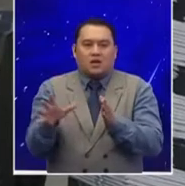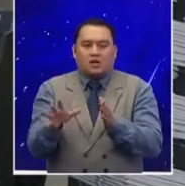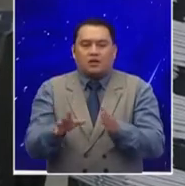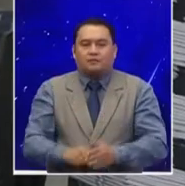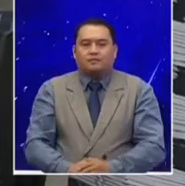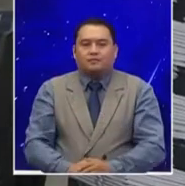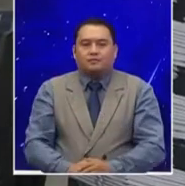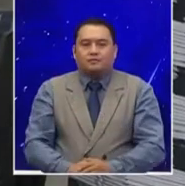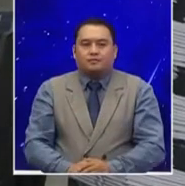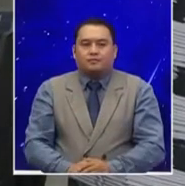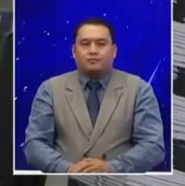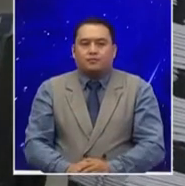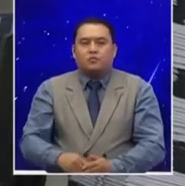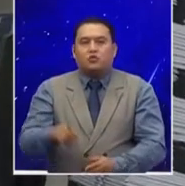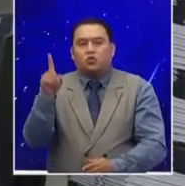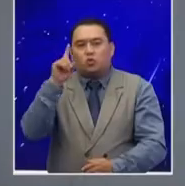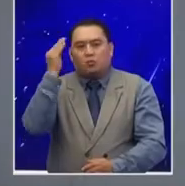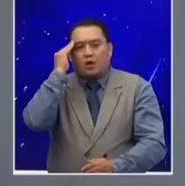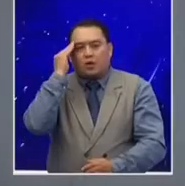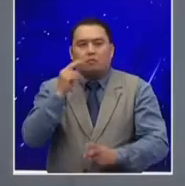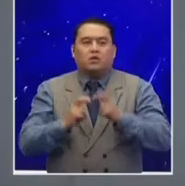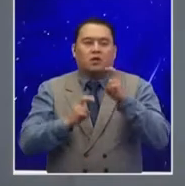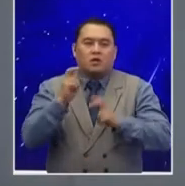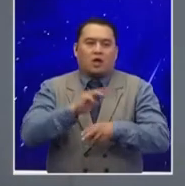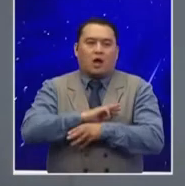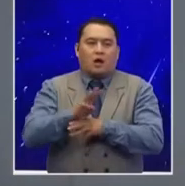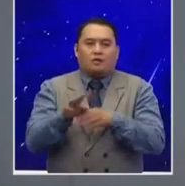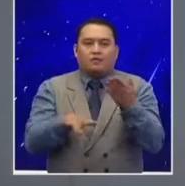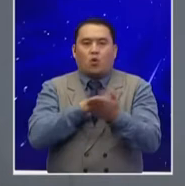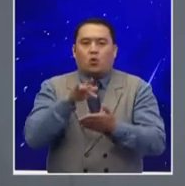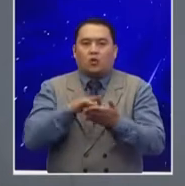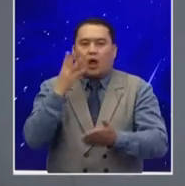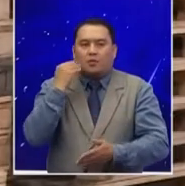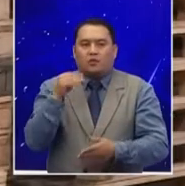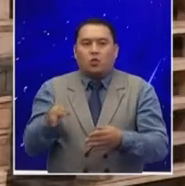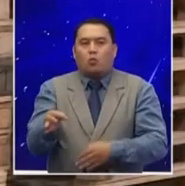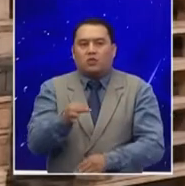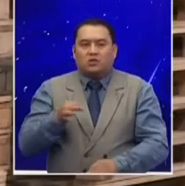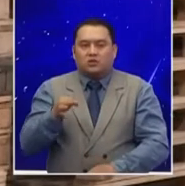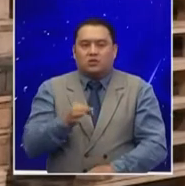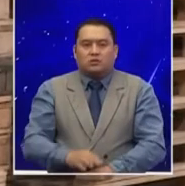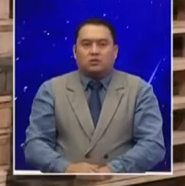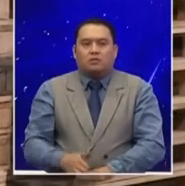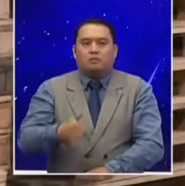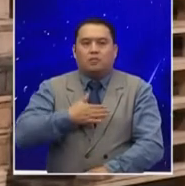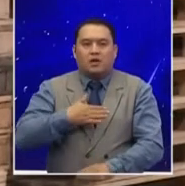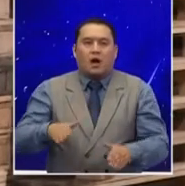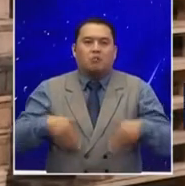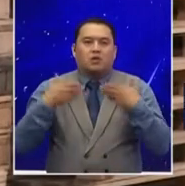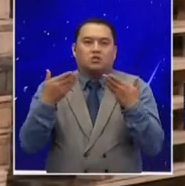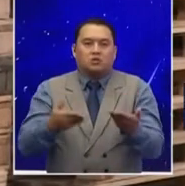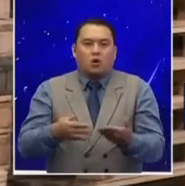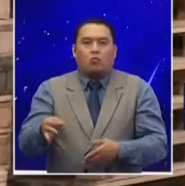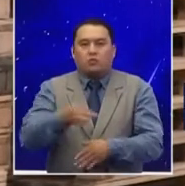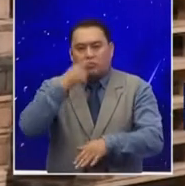говорят специалисты, учитывая, что продукцией предприятие снабжает город Алматы и область. Обращались и в областной аким,